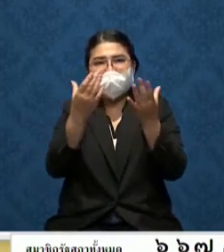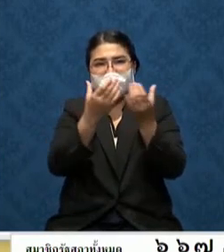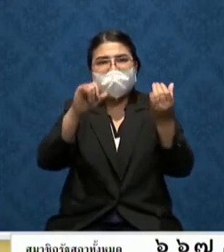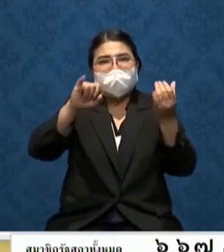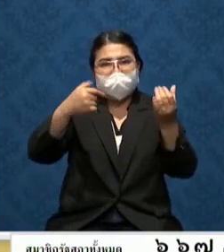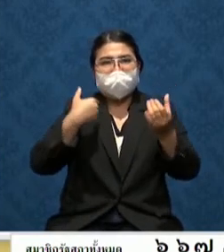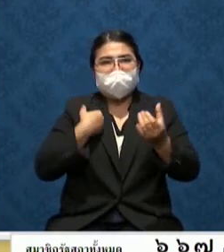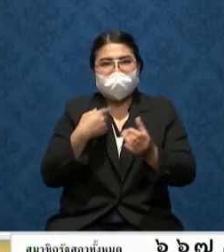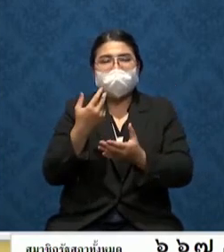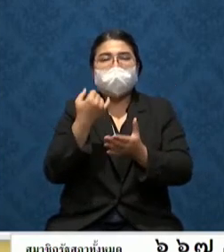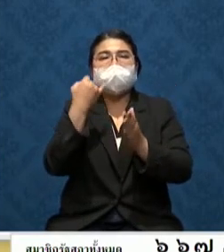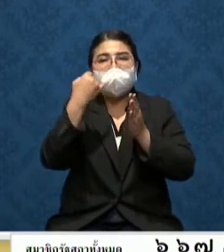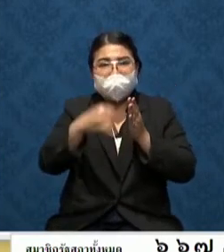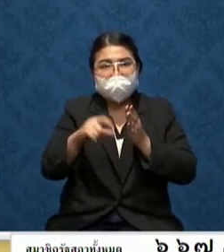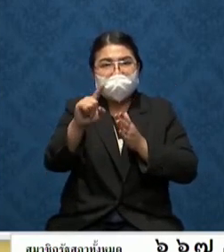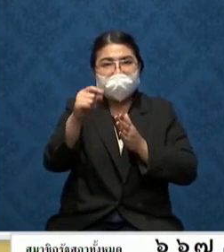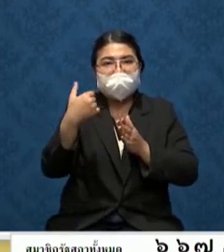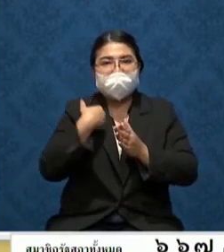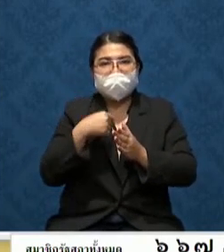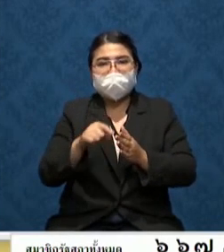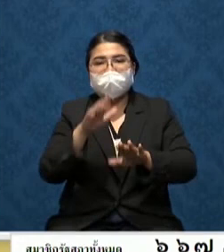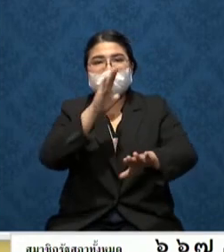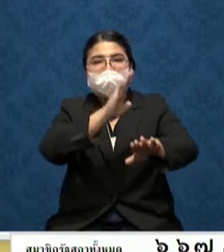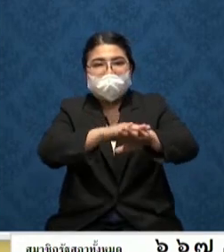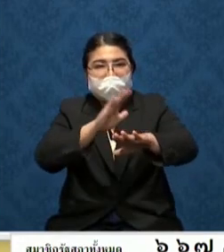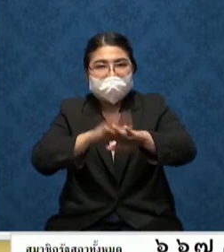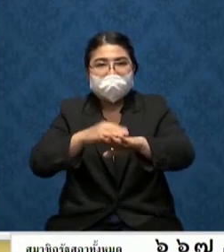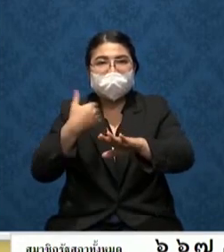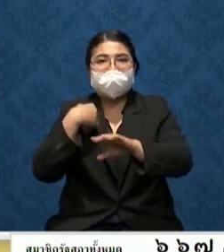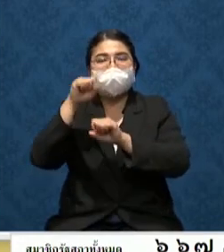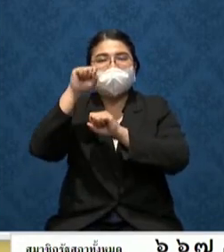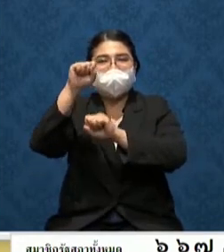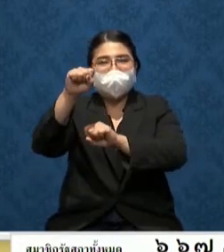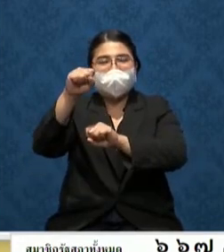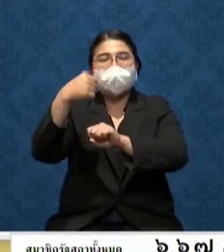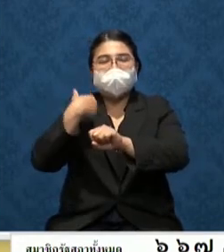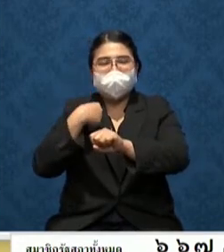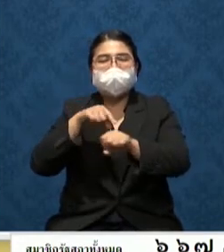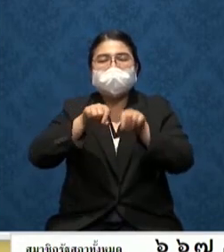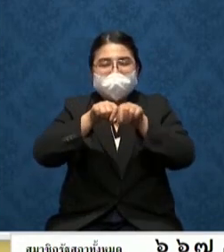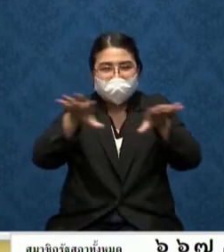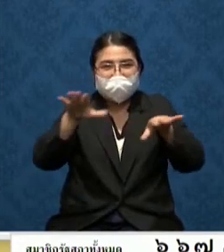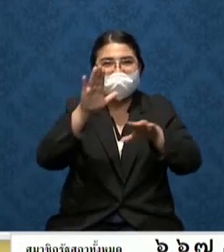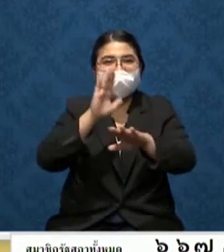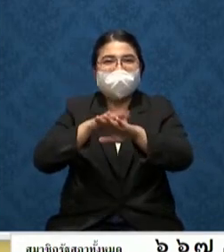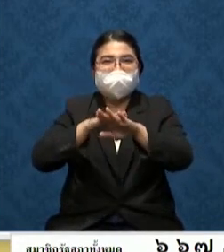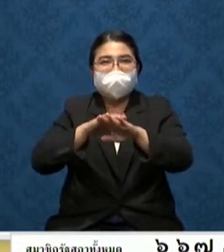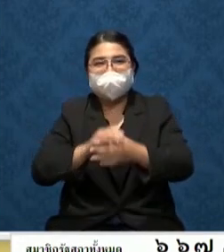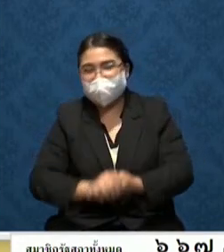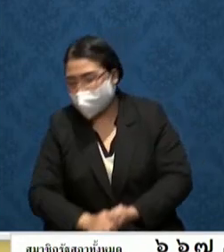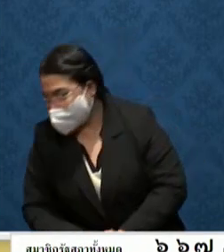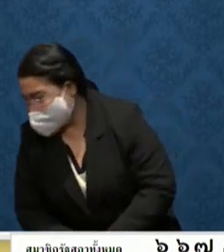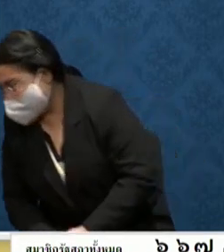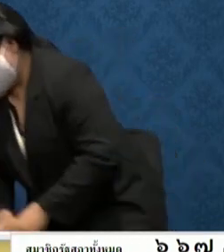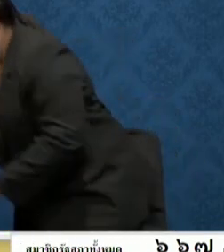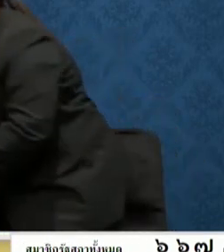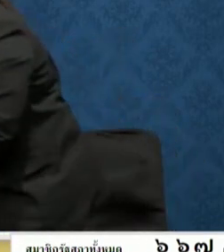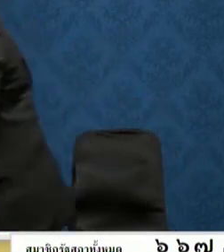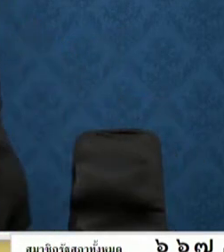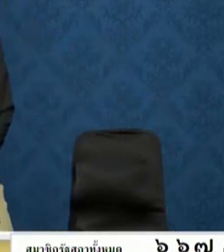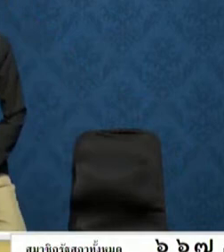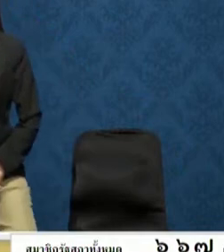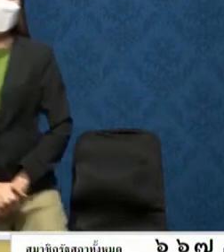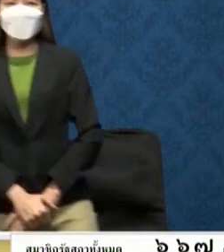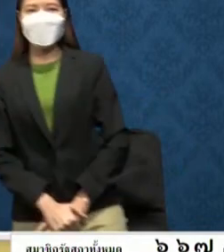จะมีโทษตั้งแต่ตัเตือง ภาคทันแล้วกประกาศต่สธรรณะ ปจานนั่นเองในทางปฏิบัติปัจุบาทนี้